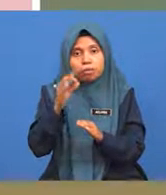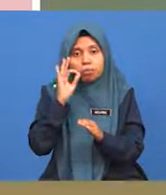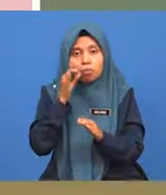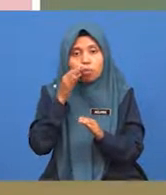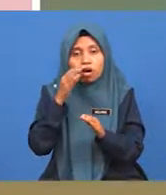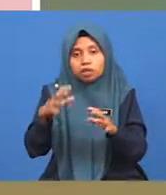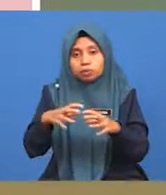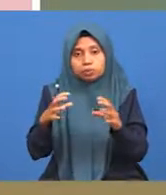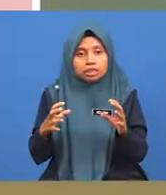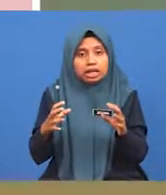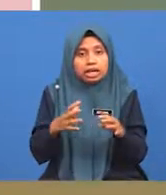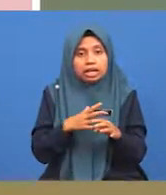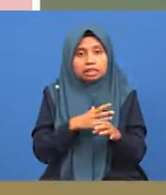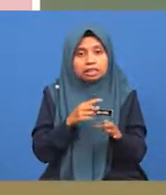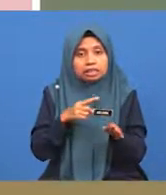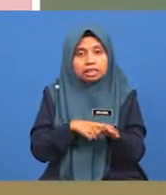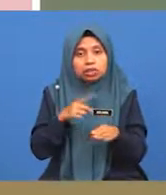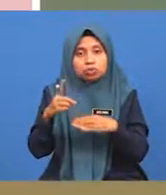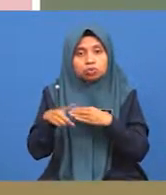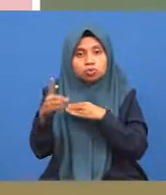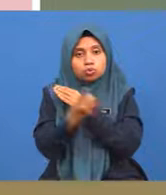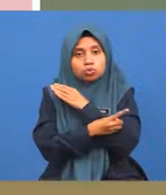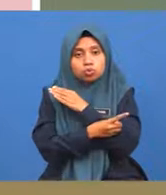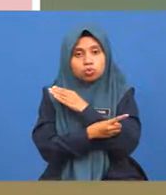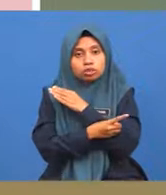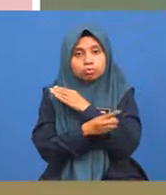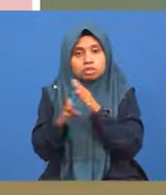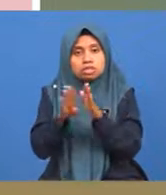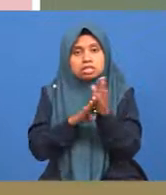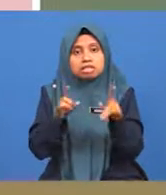di dusun bersama dengan sepupu saya.